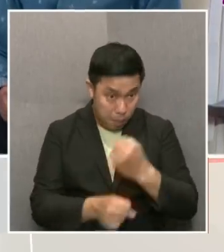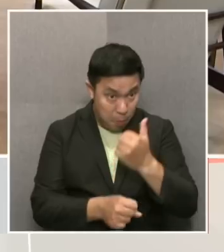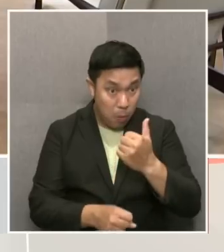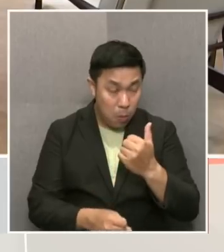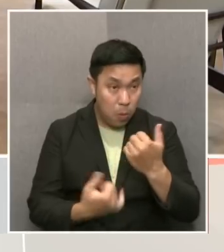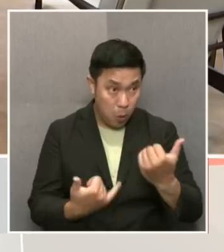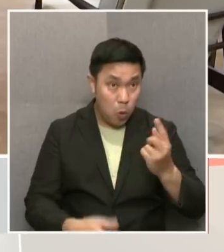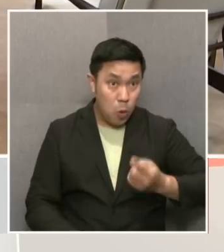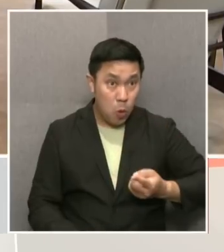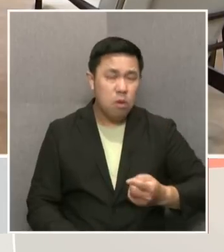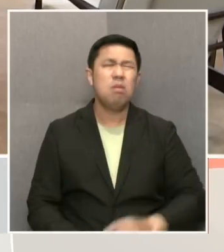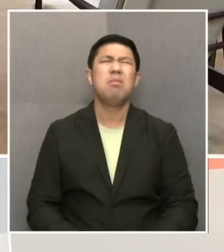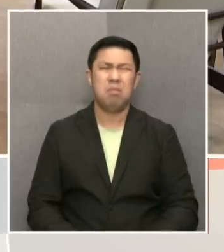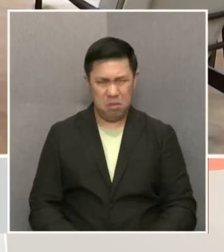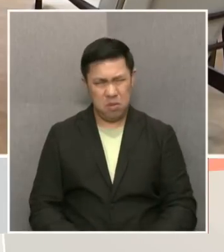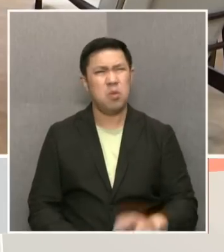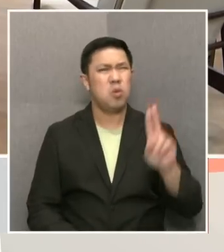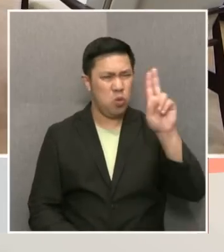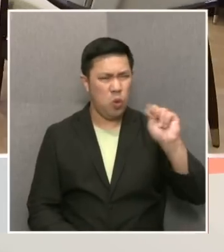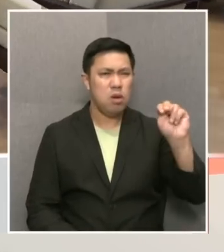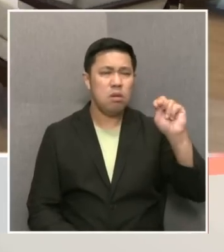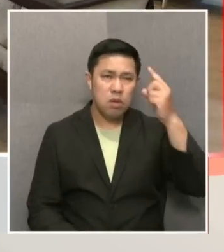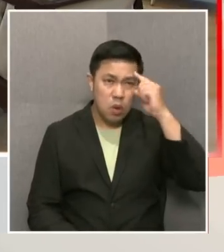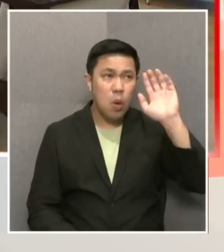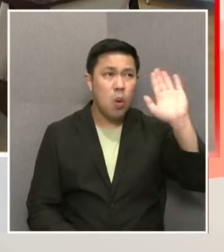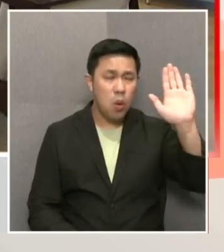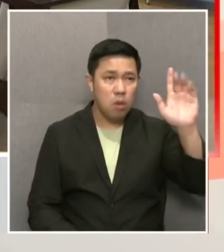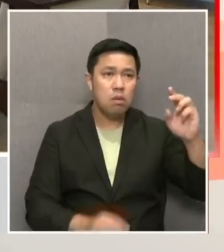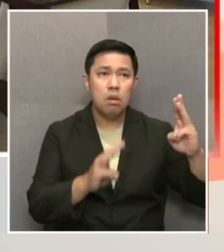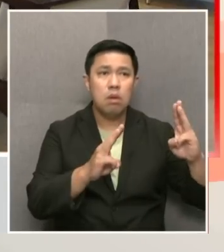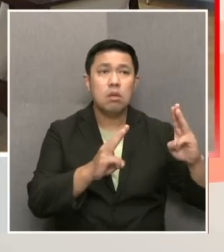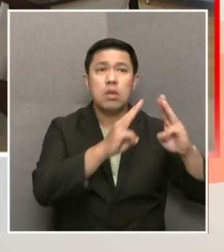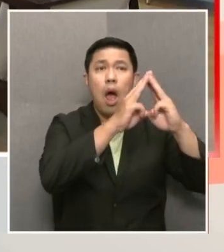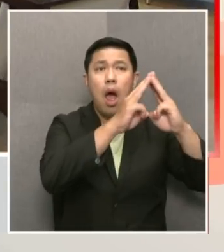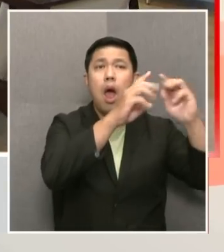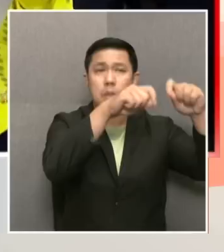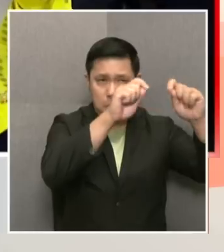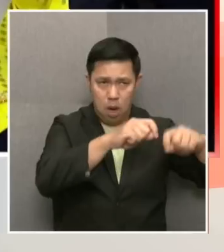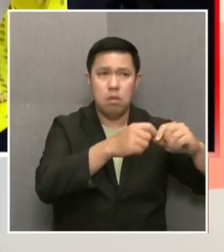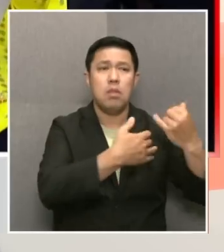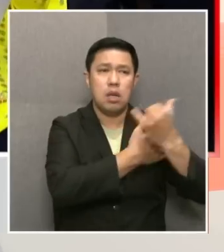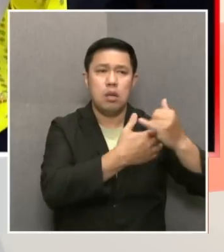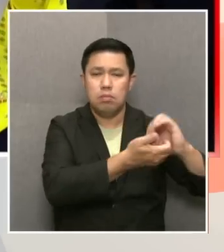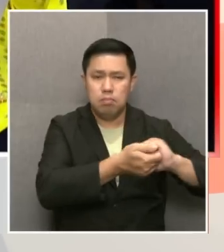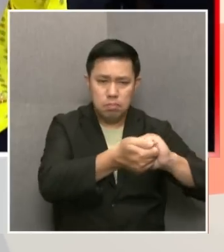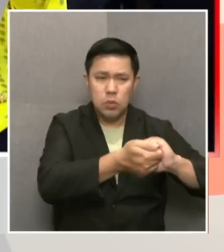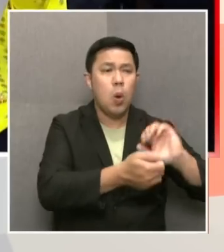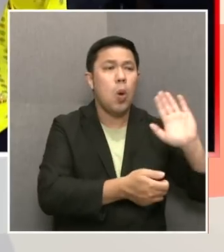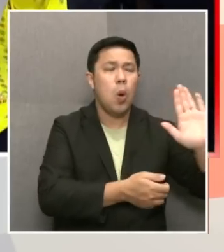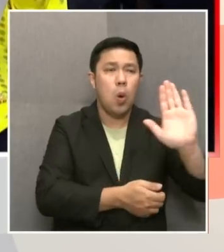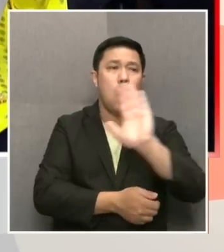คะ เป็นหลักการของสหประชาชาตินะครับเป็นหลักการที่มาจากสนธิสัญญาเวสฟาเลียที่จัดตั้งระบบความสัมพันธ์ระหว่างประเทศเมื่อคริสตศักรา